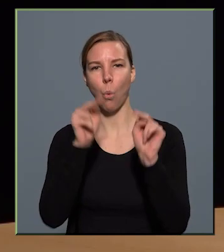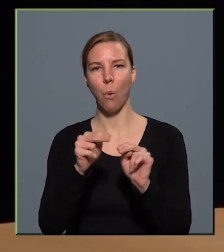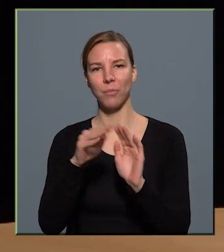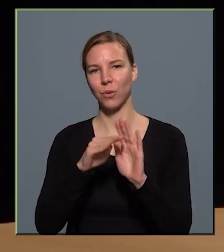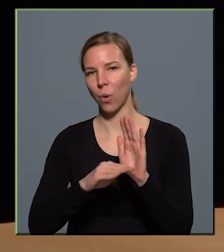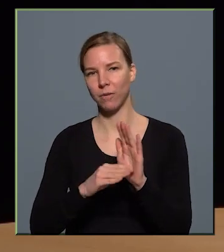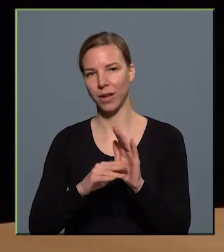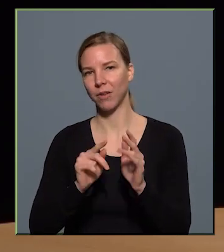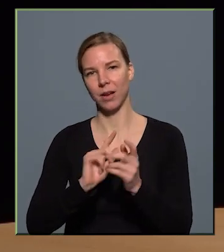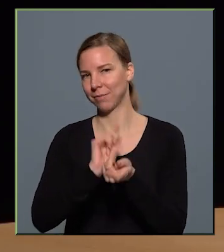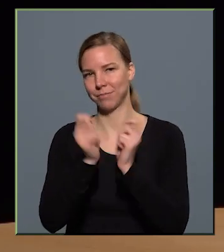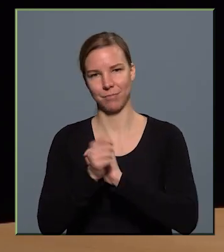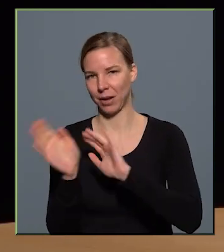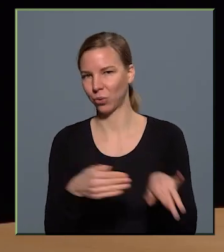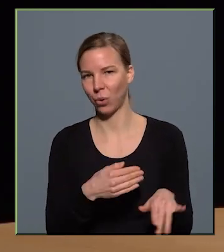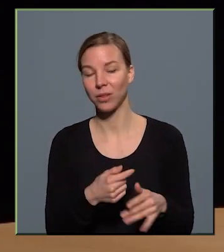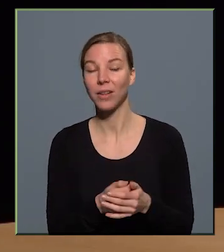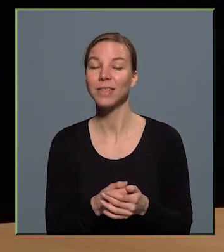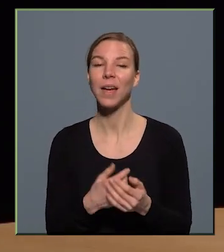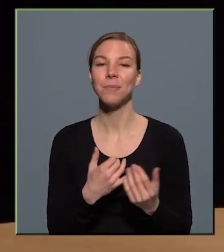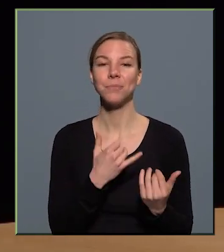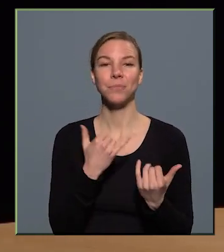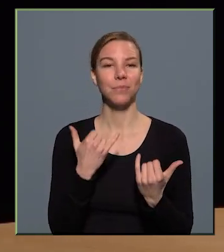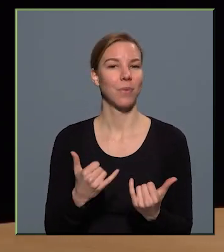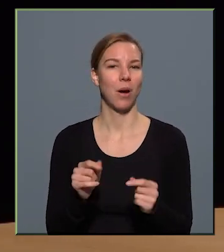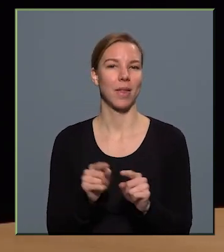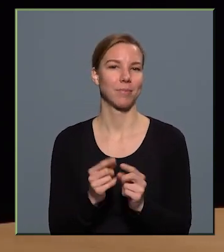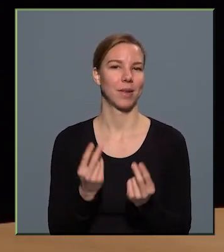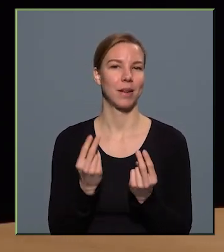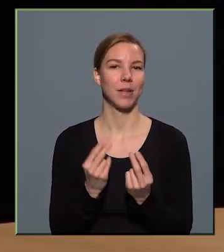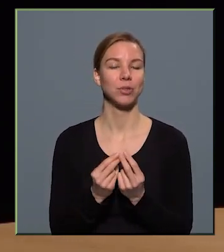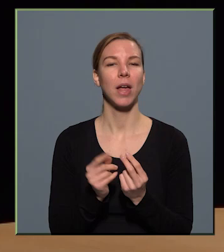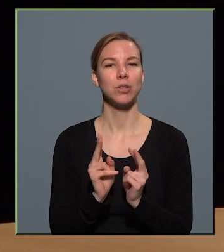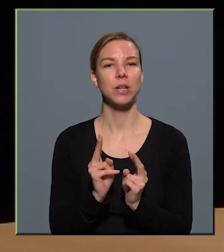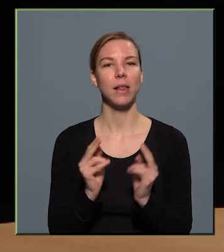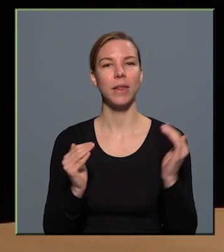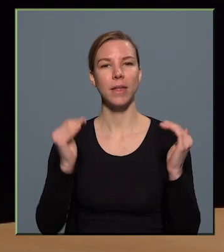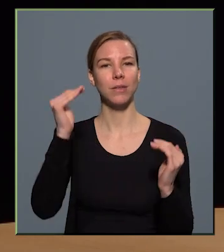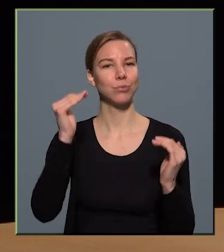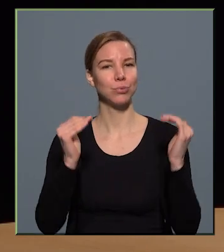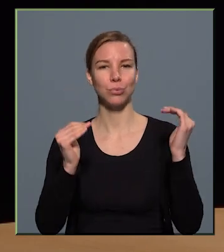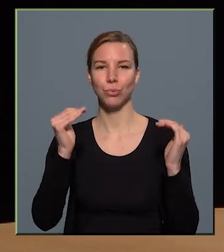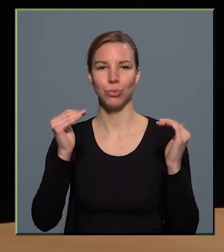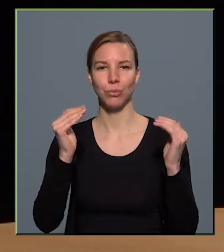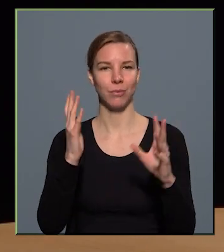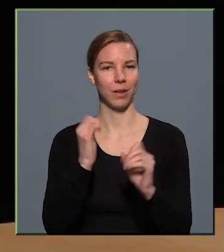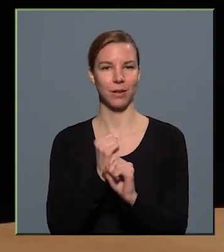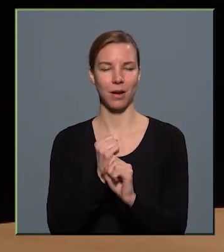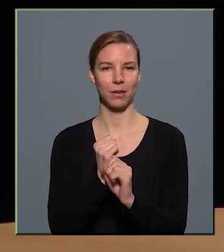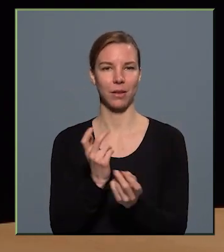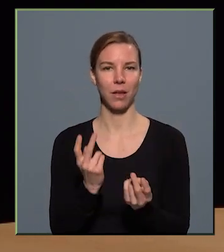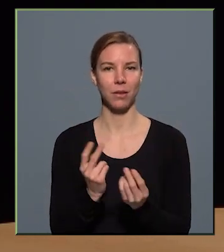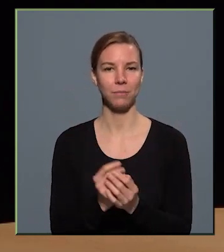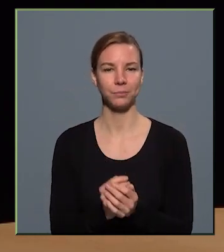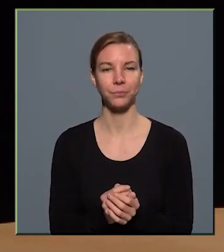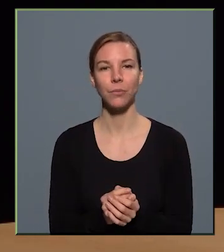még léteztek. És ezért aztán ezt fent kell tartani, ezt az egyensúlyt. És jelenleg